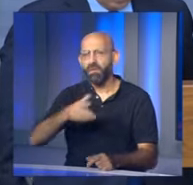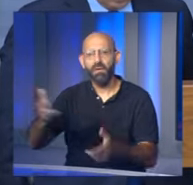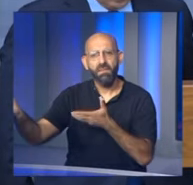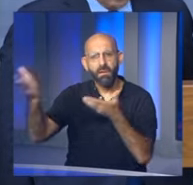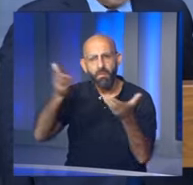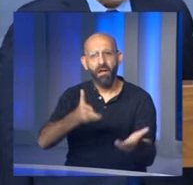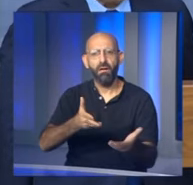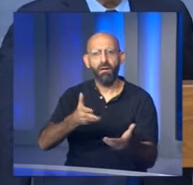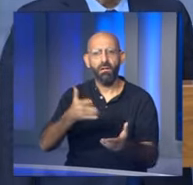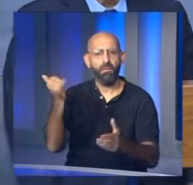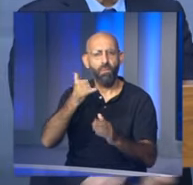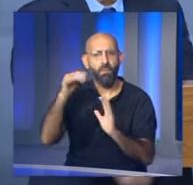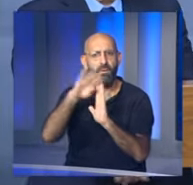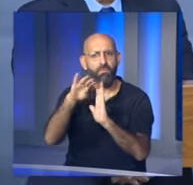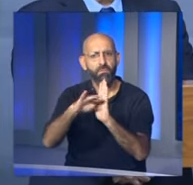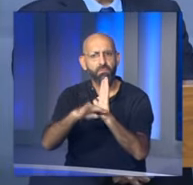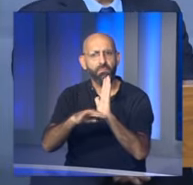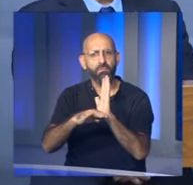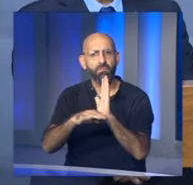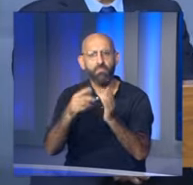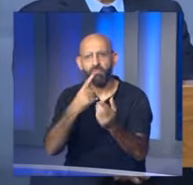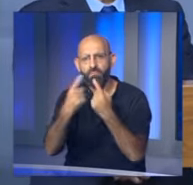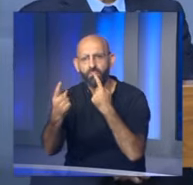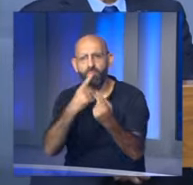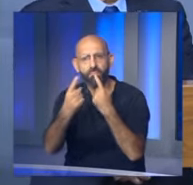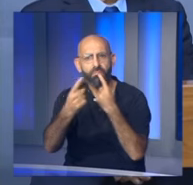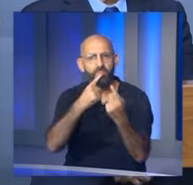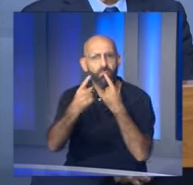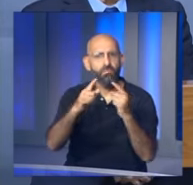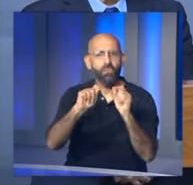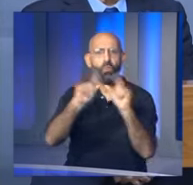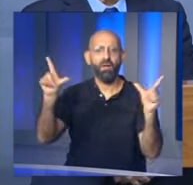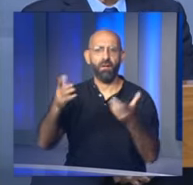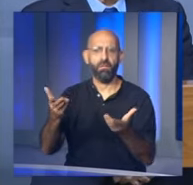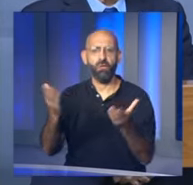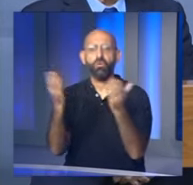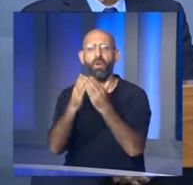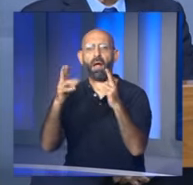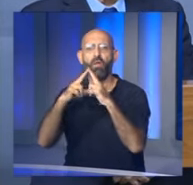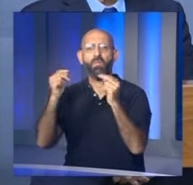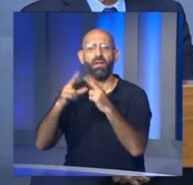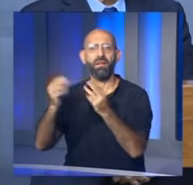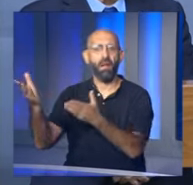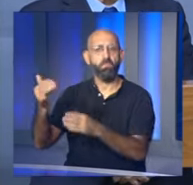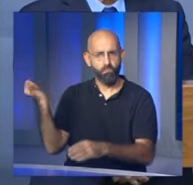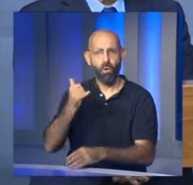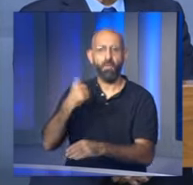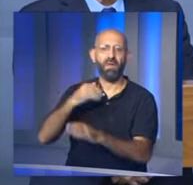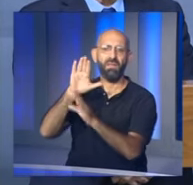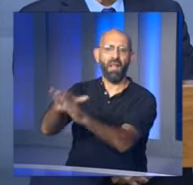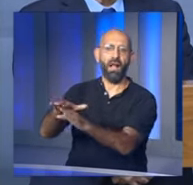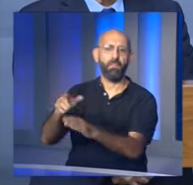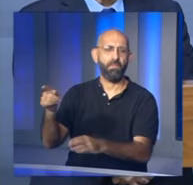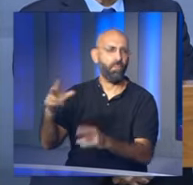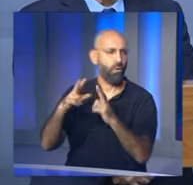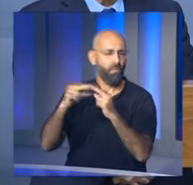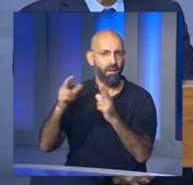الاساتذه المتفرغين في الجامعه اللبنانيه بحضور رئيس الجامعه الدكتور بسام رضان وبحضور